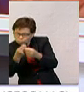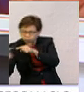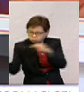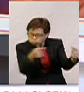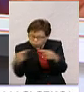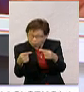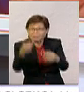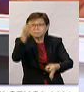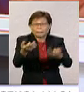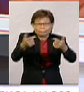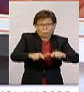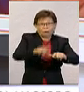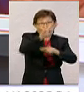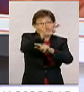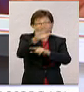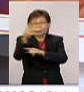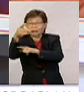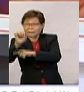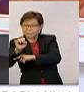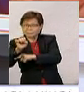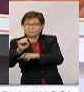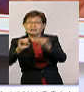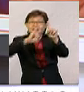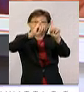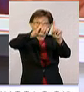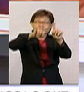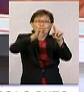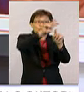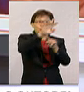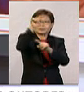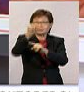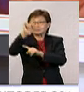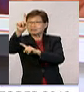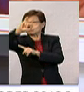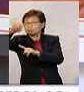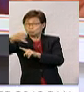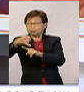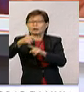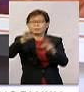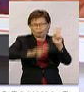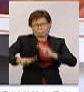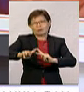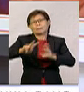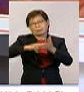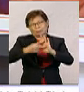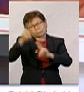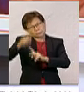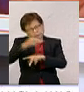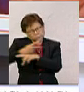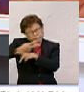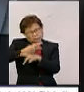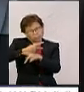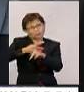konflik. Sekiranya berlaku 25 kes per sejuta penduduk, ia dikategorikan sebagai berada dalam keadaan berwaspada.